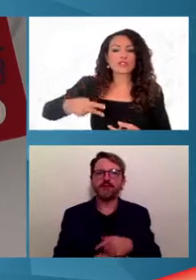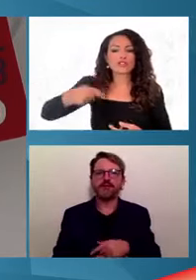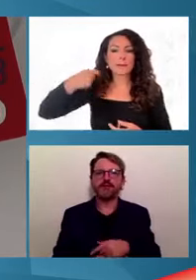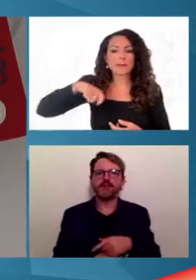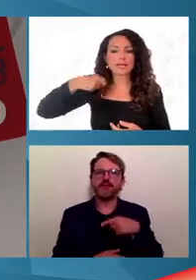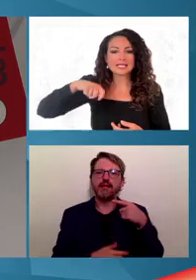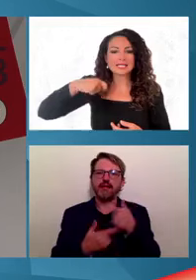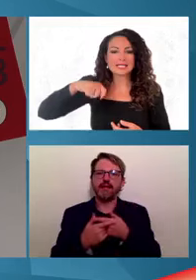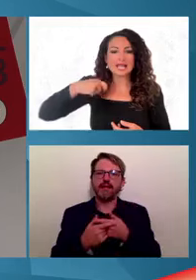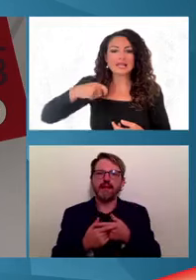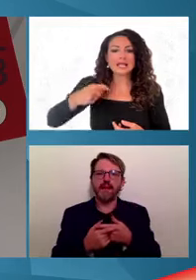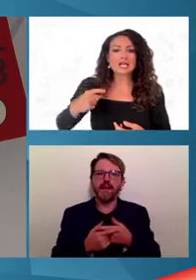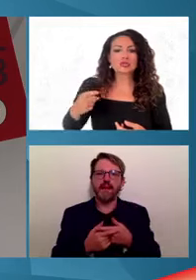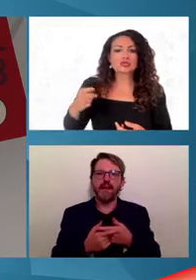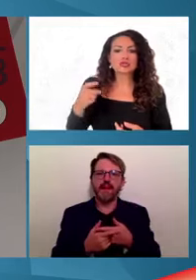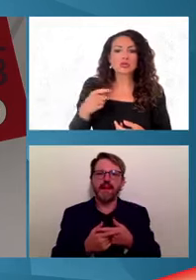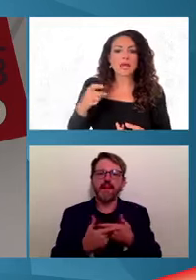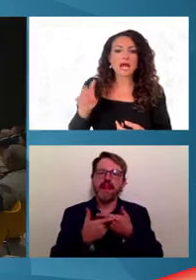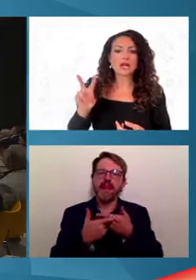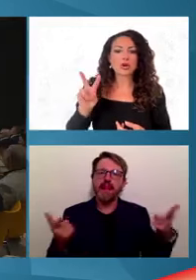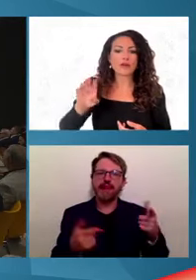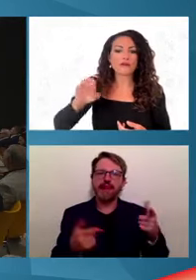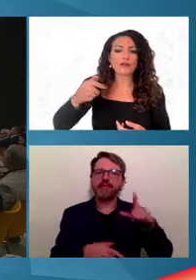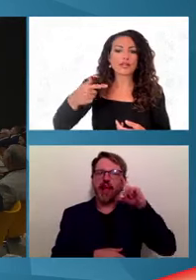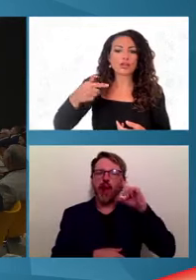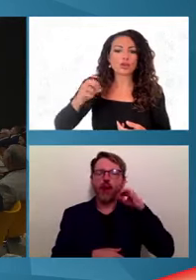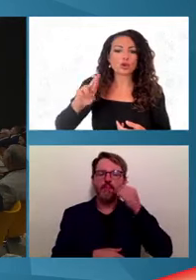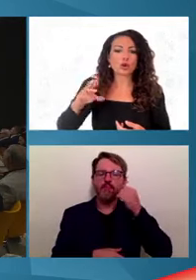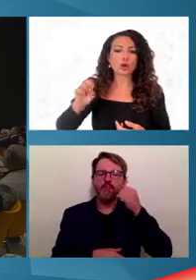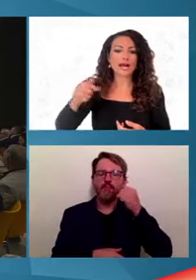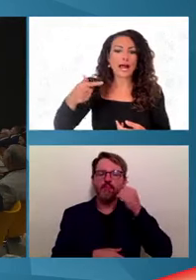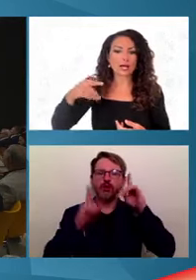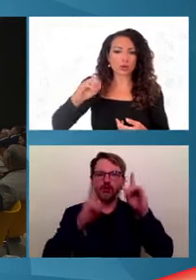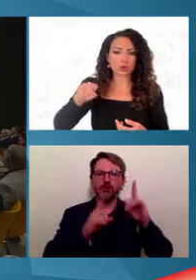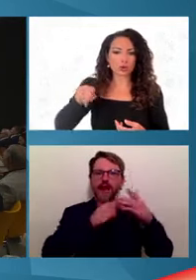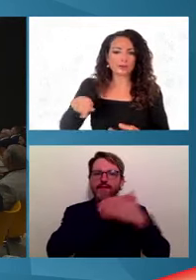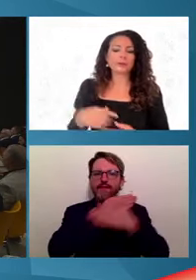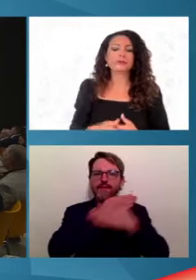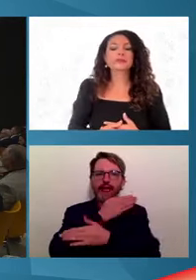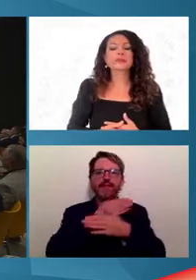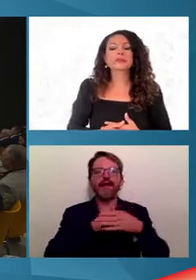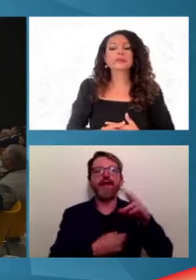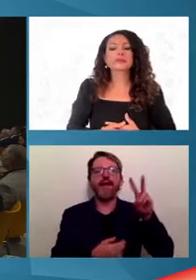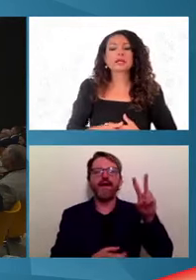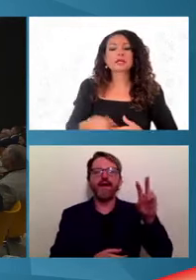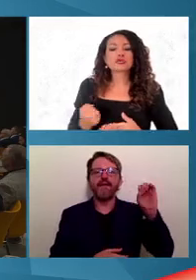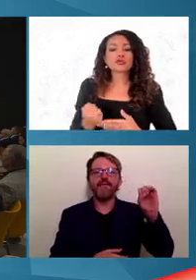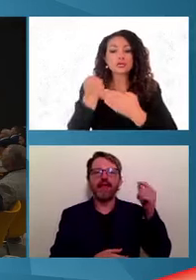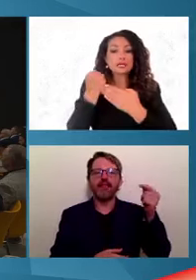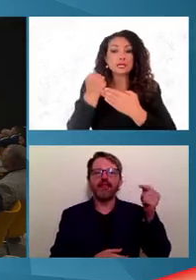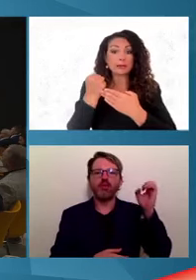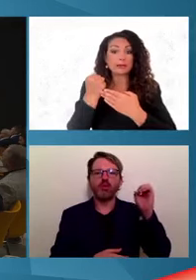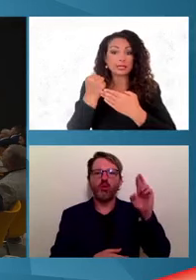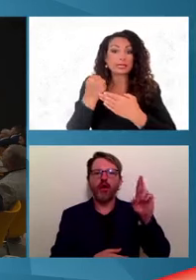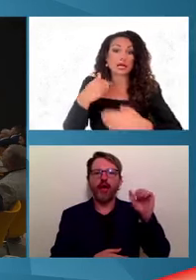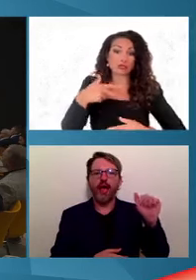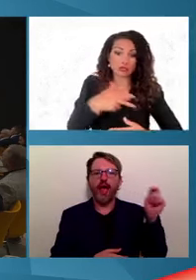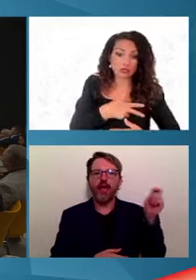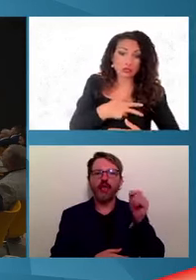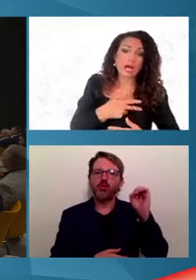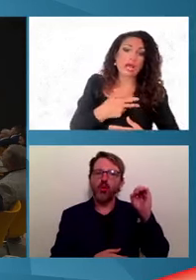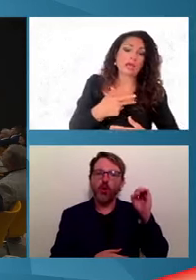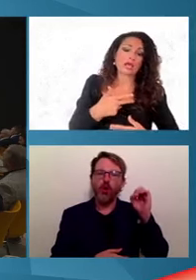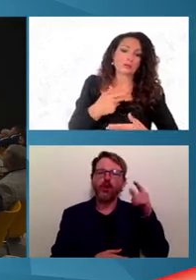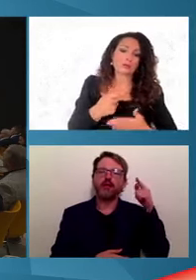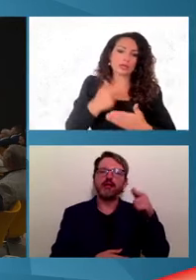Vettorato. Abbiamo sentito parlare di sostenibilità sociale, ma la sostenibilità ovviamente anche economica, culturale ed ecologica. E